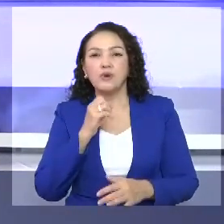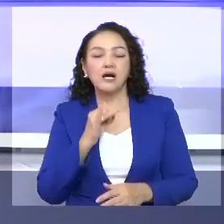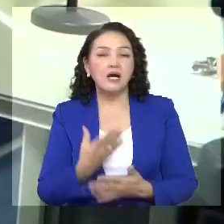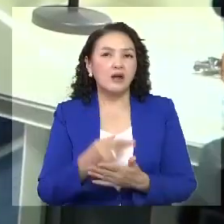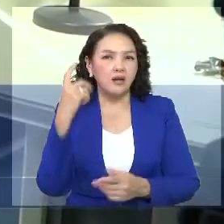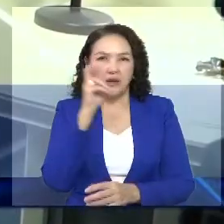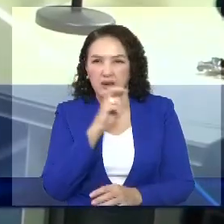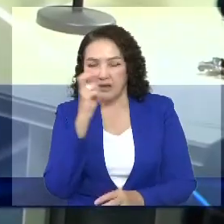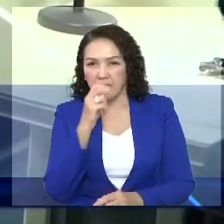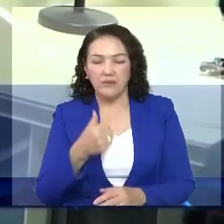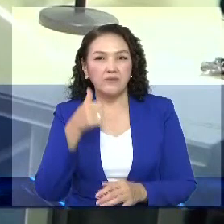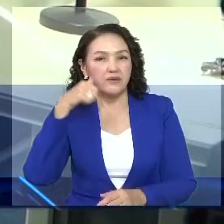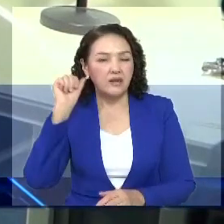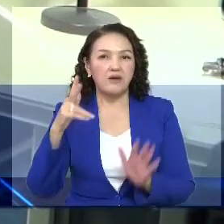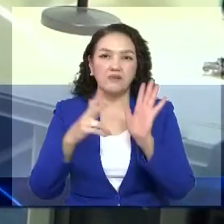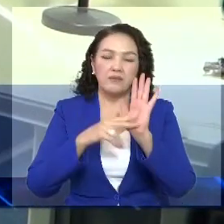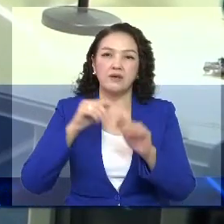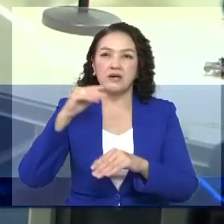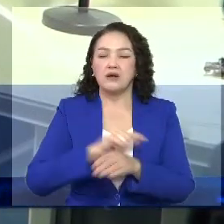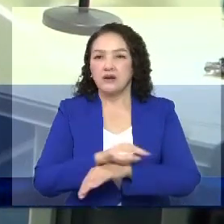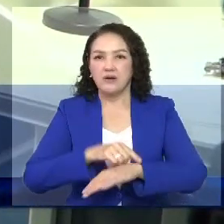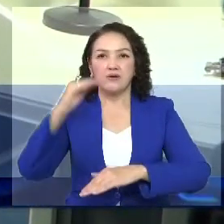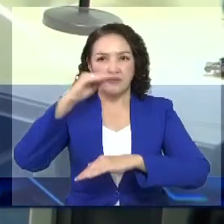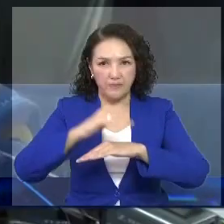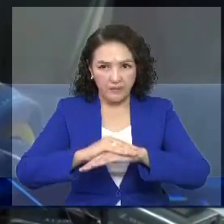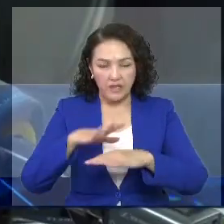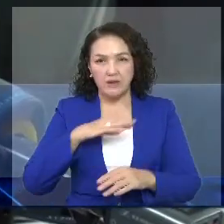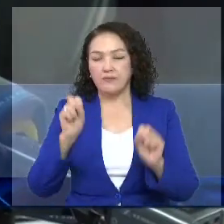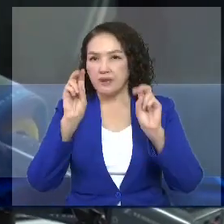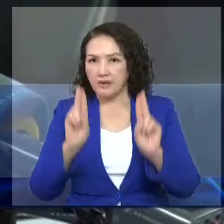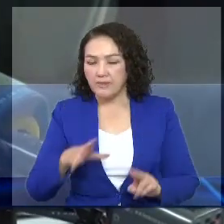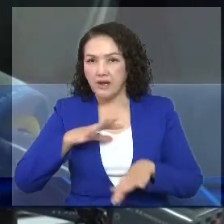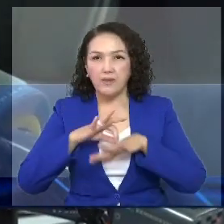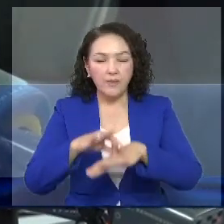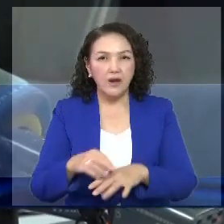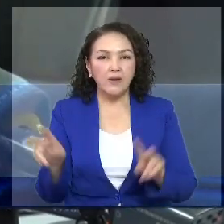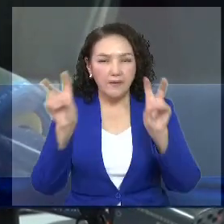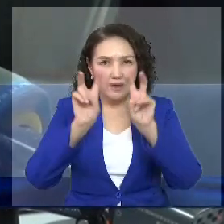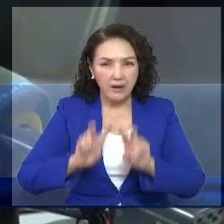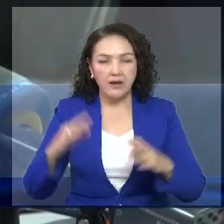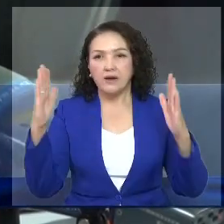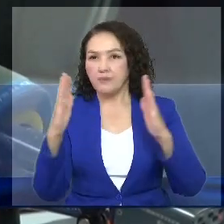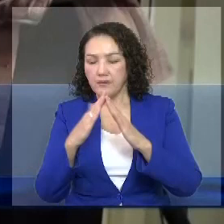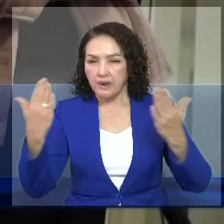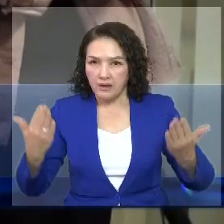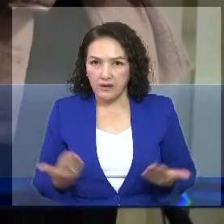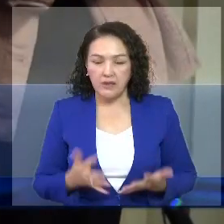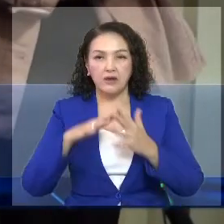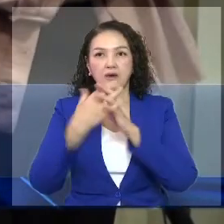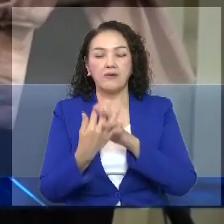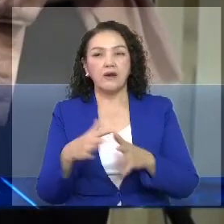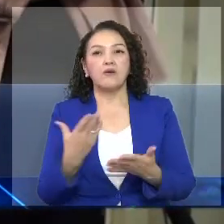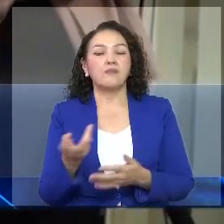начали поступать вчера в 8 часов вечера. После обращения сельчан специалистами был произведен обход жилых домов двух сел. В